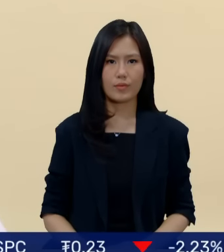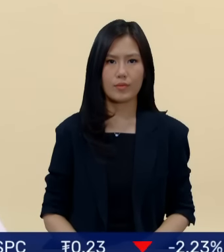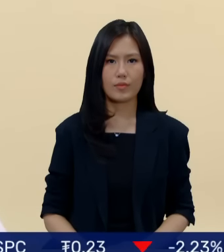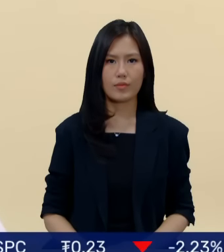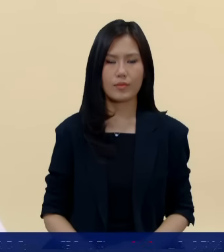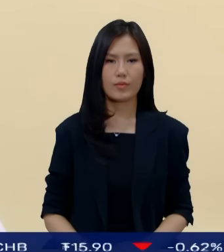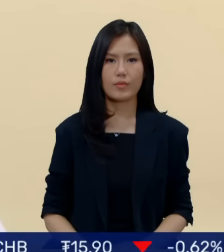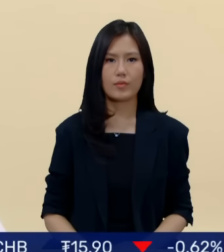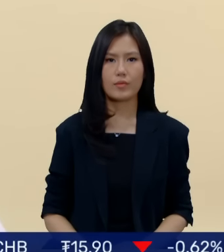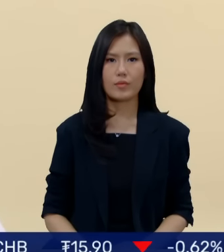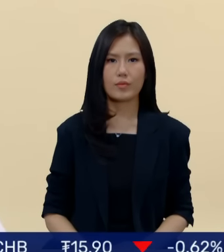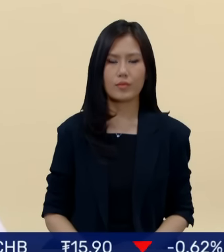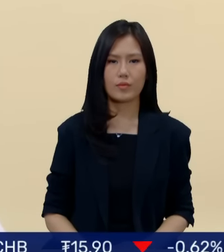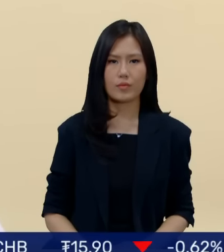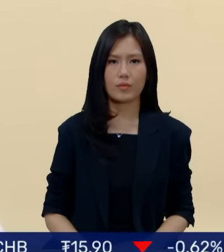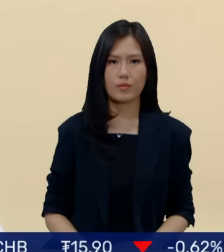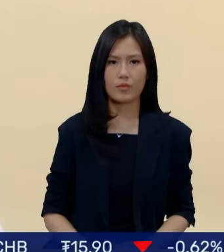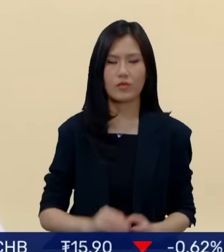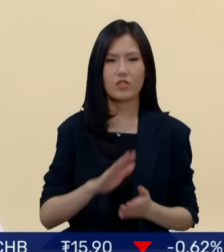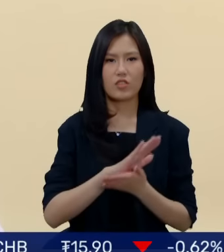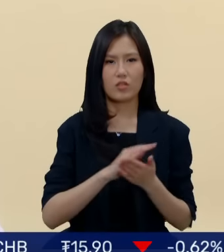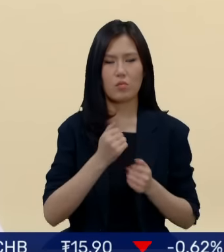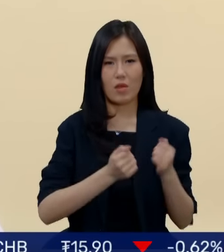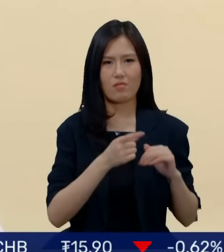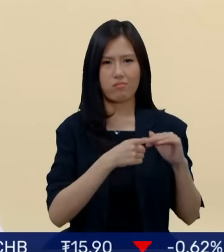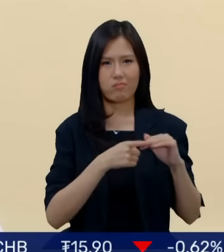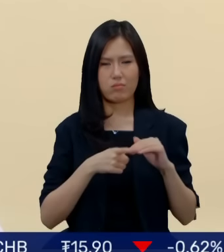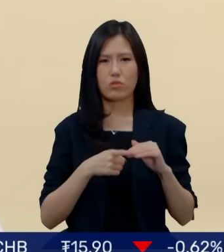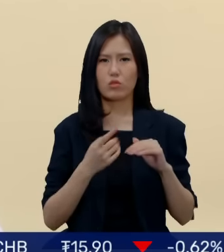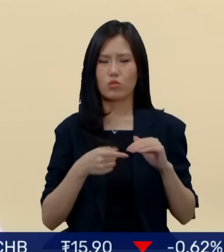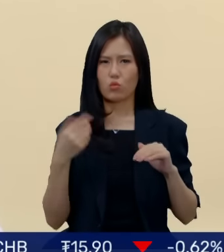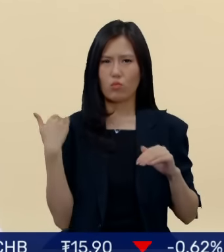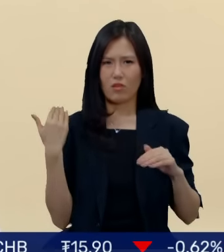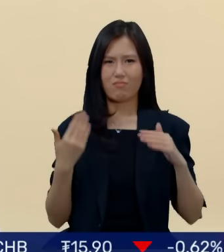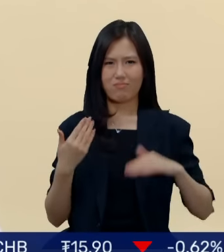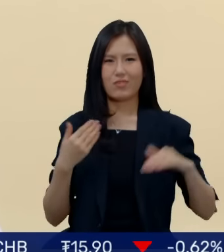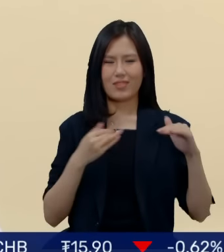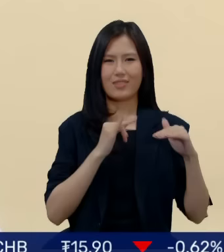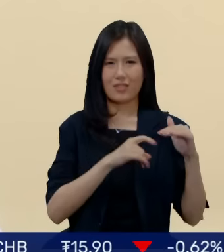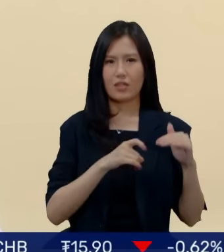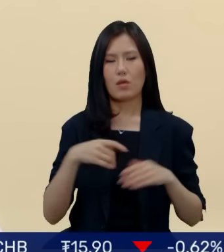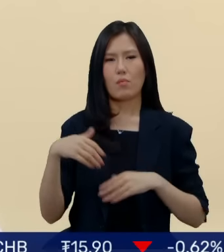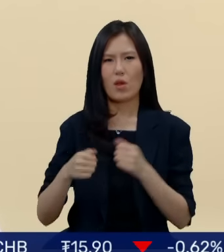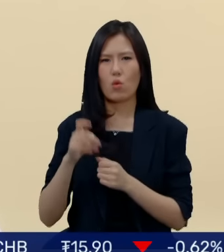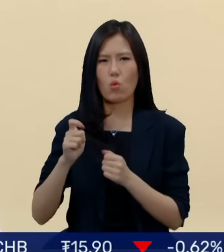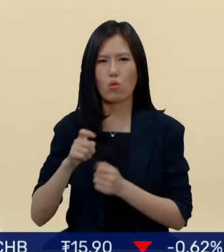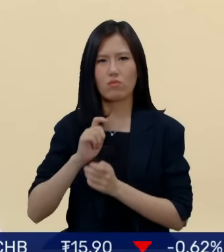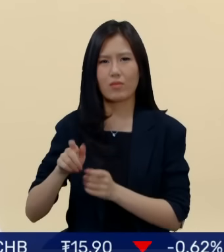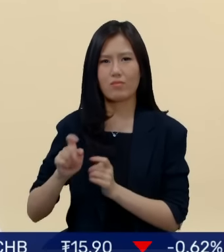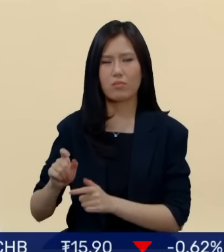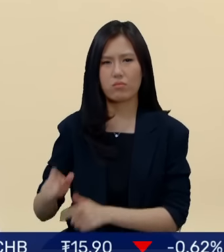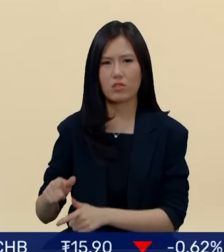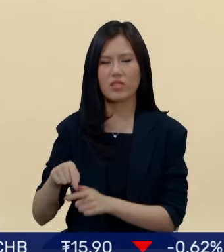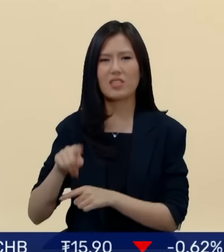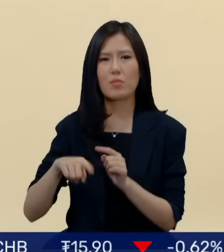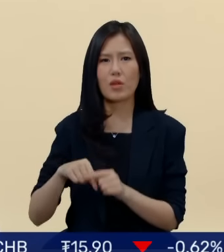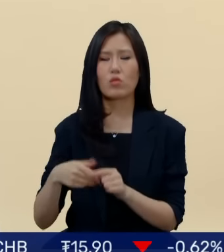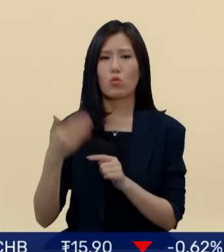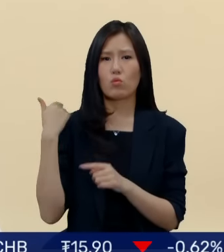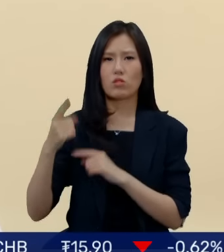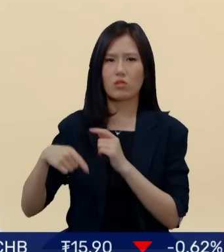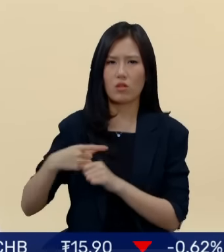За хасалтын хувьд гэх юм бол одоо он гарсаар ер нь бид нар нэг жилд дунджаар нэг 20 мянган тээврийн хэрэгслийг бүртгэлээс хасч